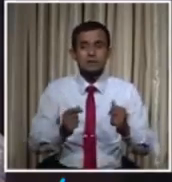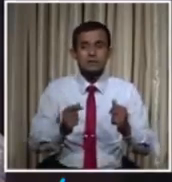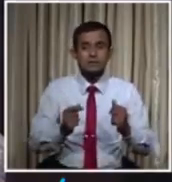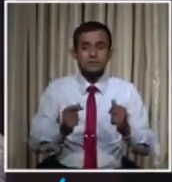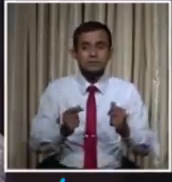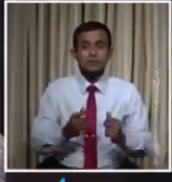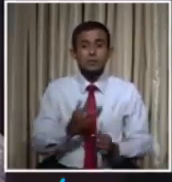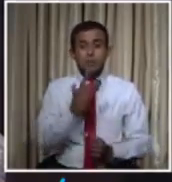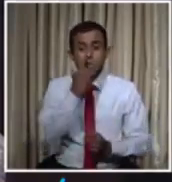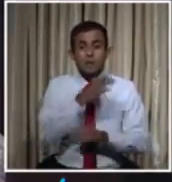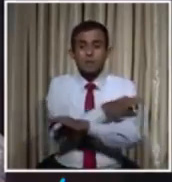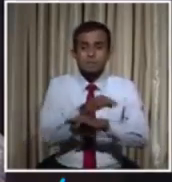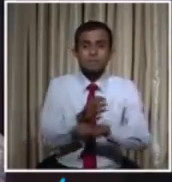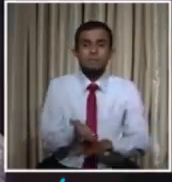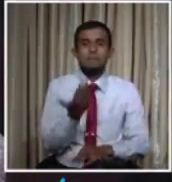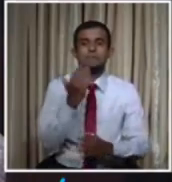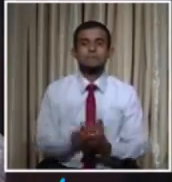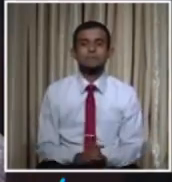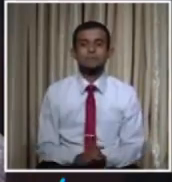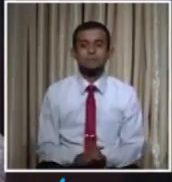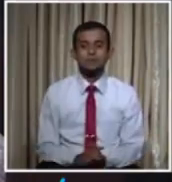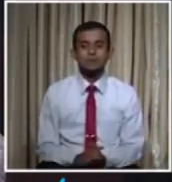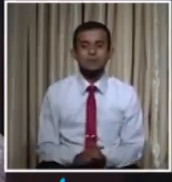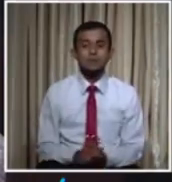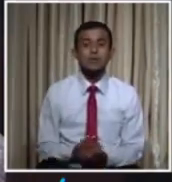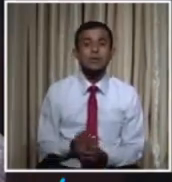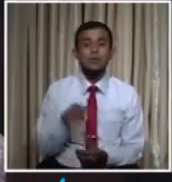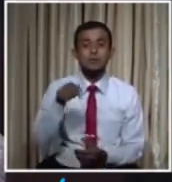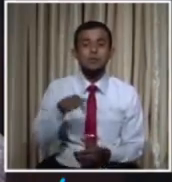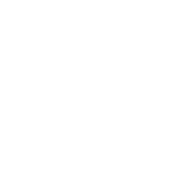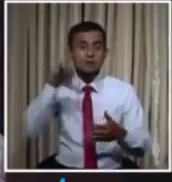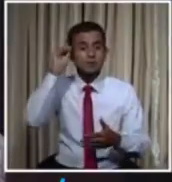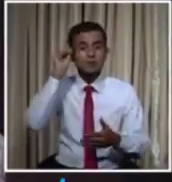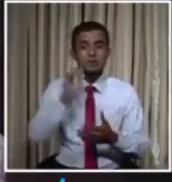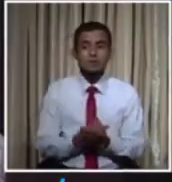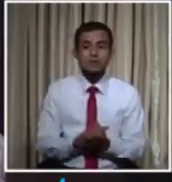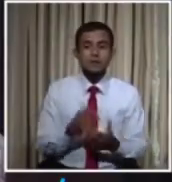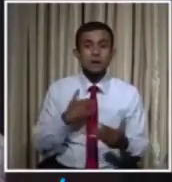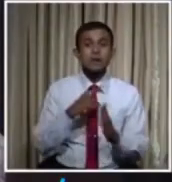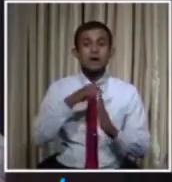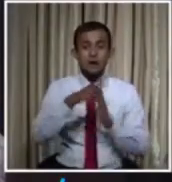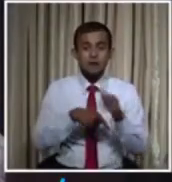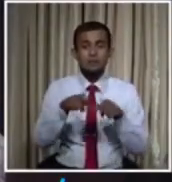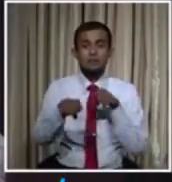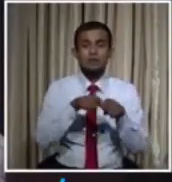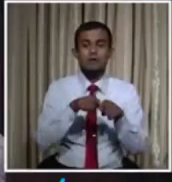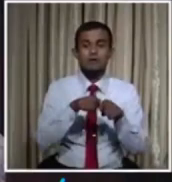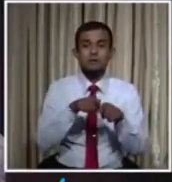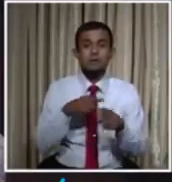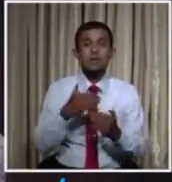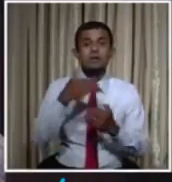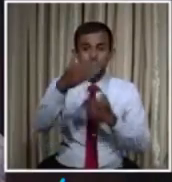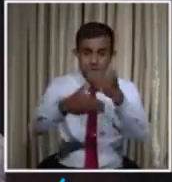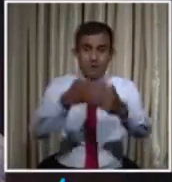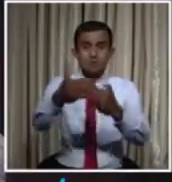හුස්ම ගන්න ක්‍රමයක් යන්නේ. මේක කොතනක හරි මේකේ අවසානය එනවා. අපි රටක් හැටියට අපි ඉදිරියට යන්න